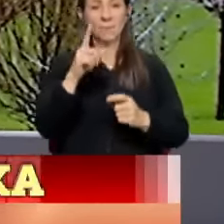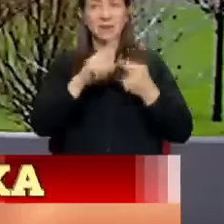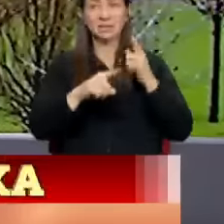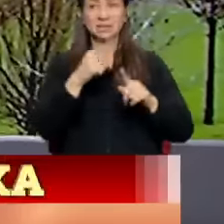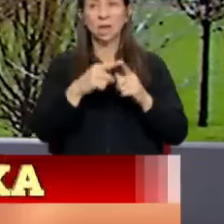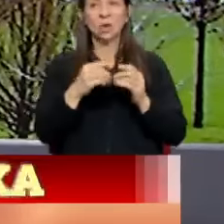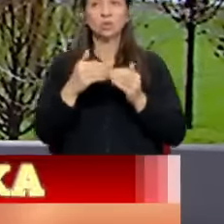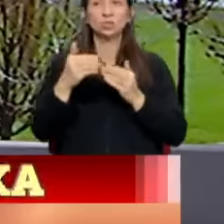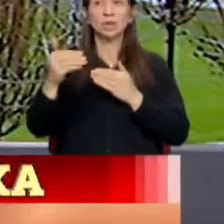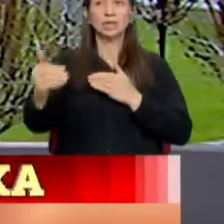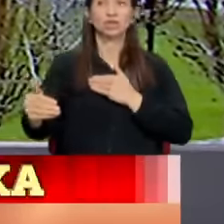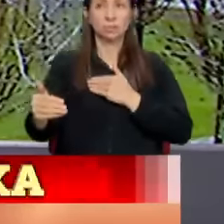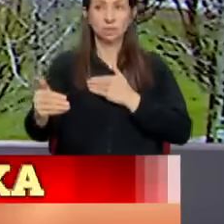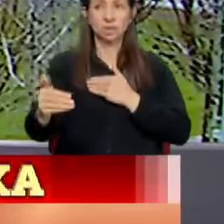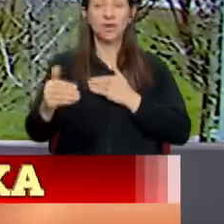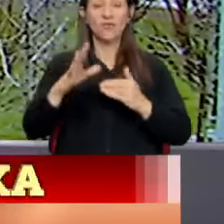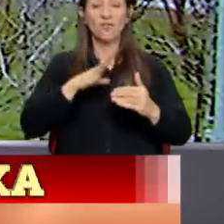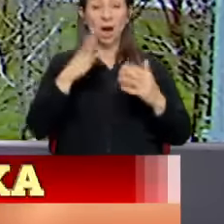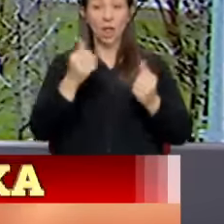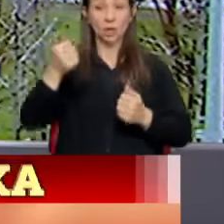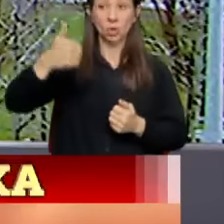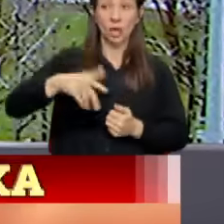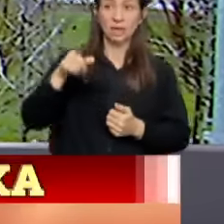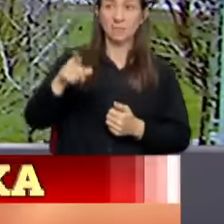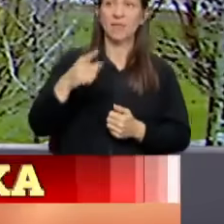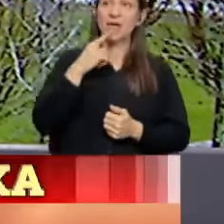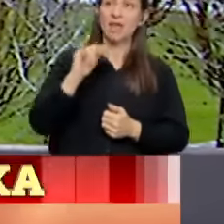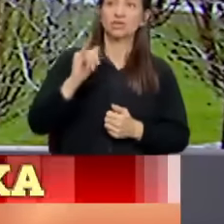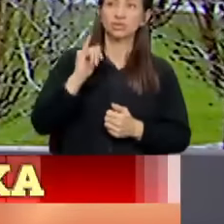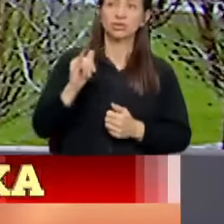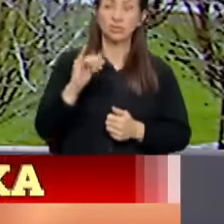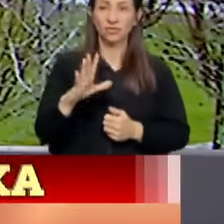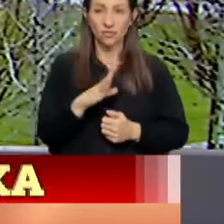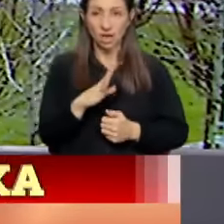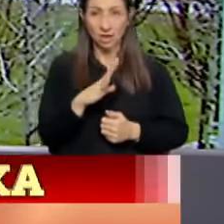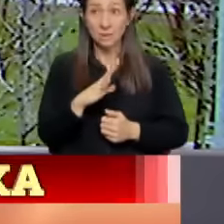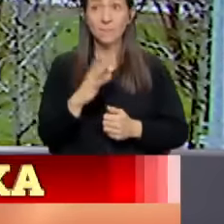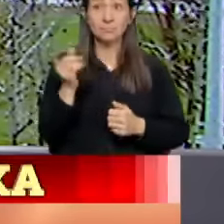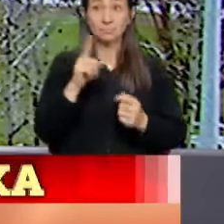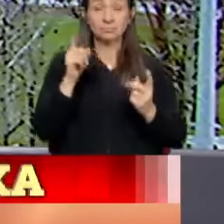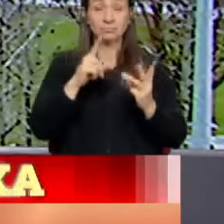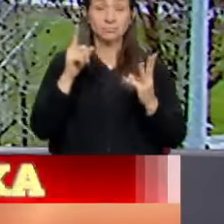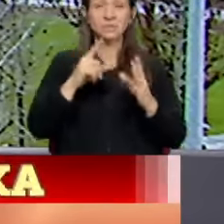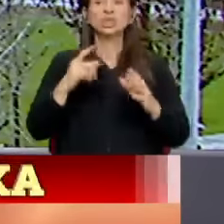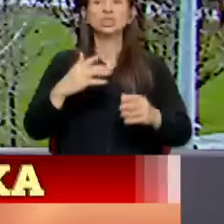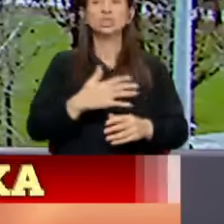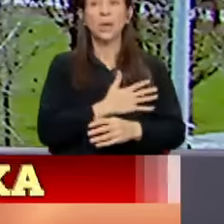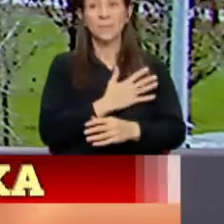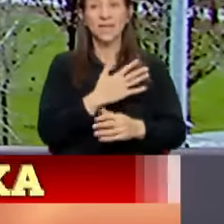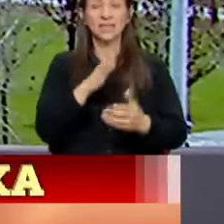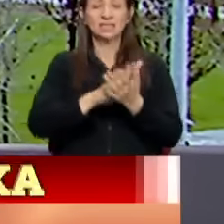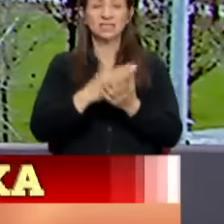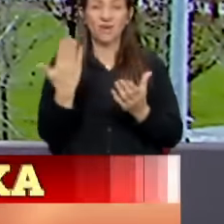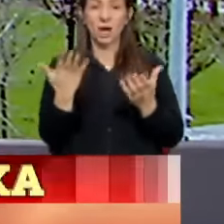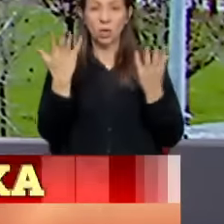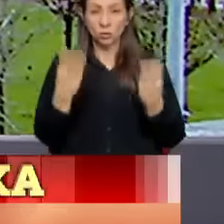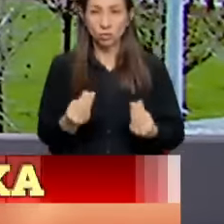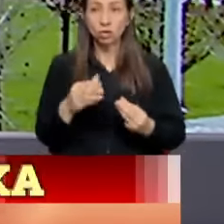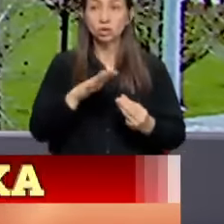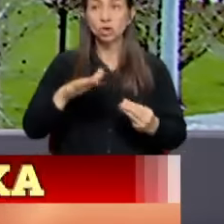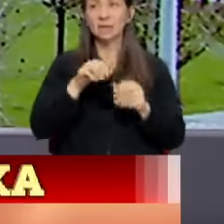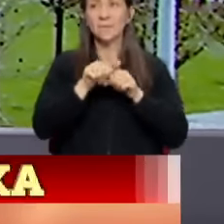kimliğinden uzaklaştırılmıştır. Mevcut yönetime yönelik eleştirileri de sıralıyor peş peşe ve Cumhuriyet Halk Partisi'nden istifa ettiğini